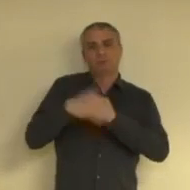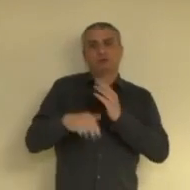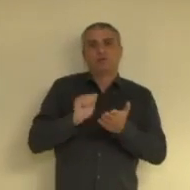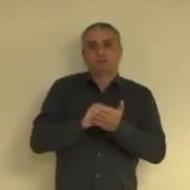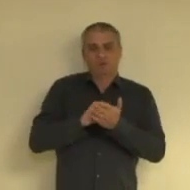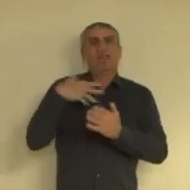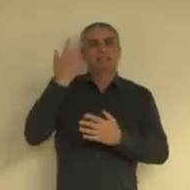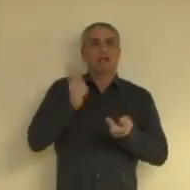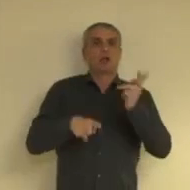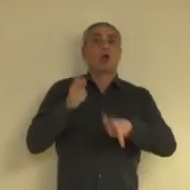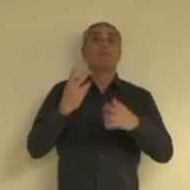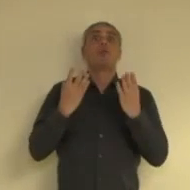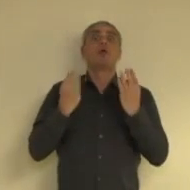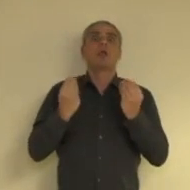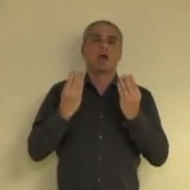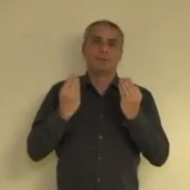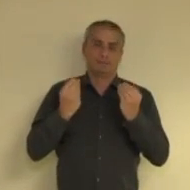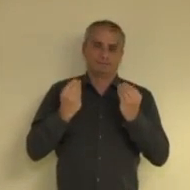חלילה לקורבנות רבים.